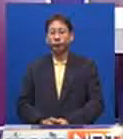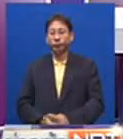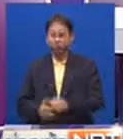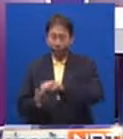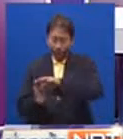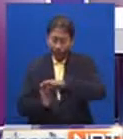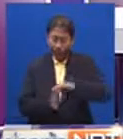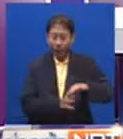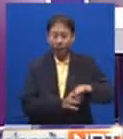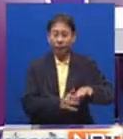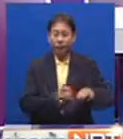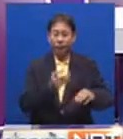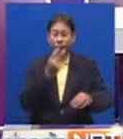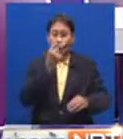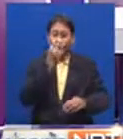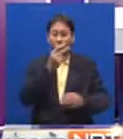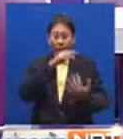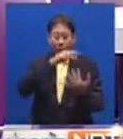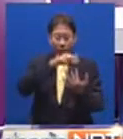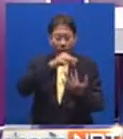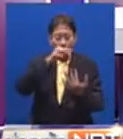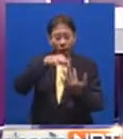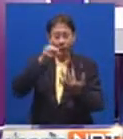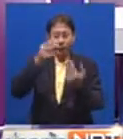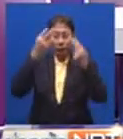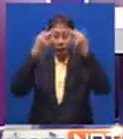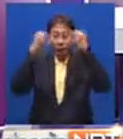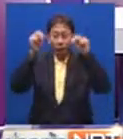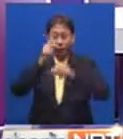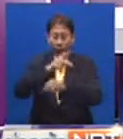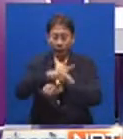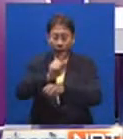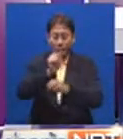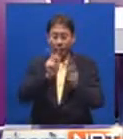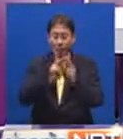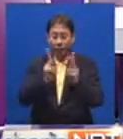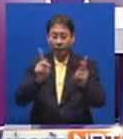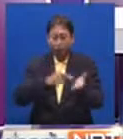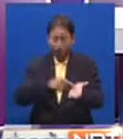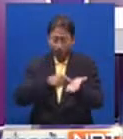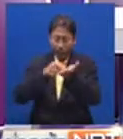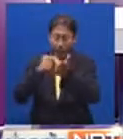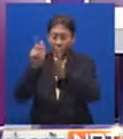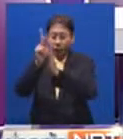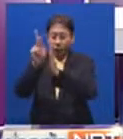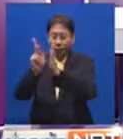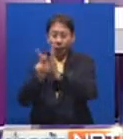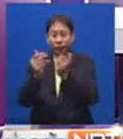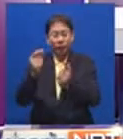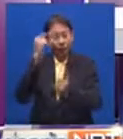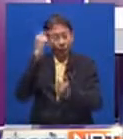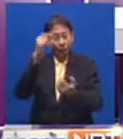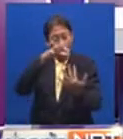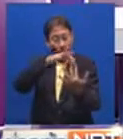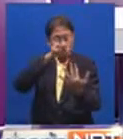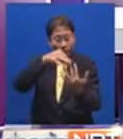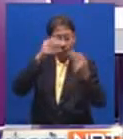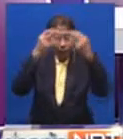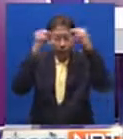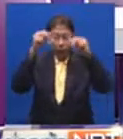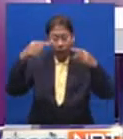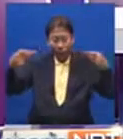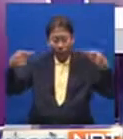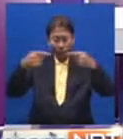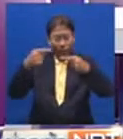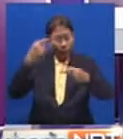พ่อมาดูนาคริสต์การคัดเลือกนายกรัฐมนตรีกันบ้างนะคะประธานคณะกรรมาธิการยกร่างห้องนู้นระบุว่าข้อเสนอการเรื่องนายกตีโดยตรง